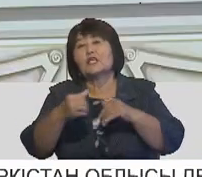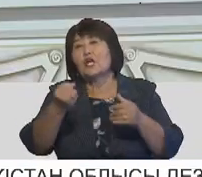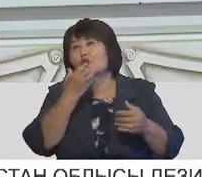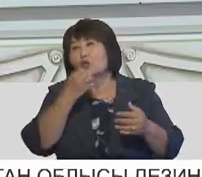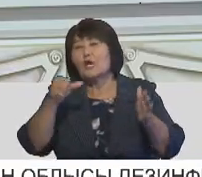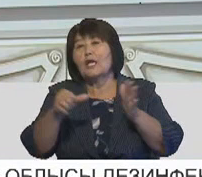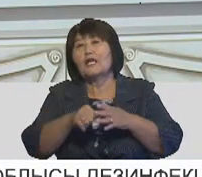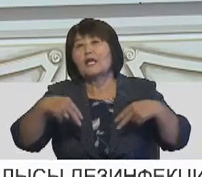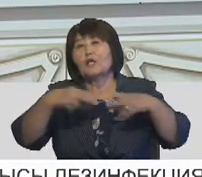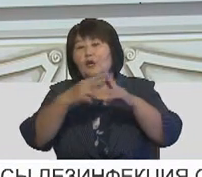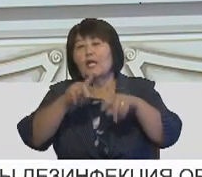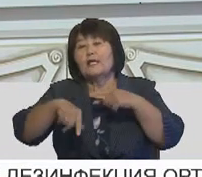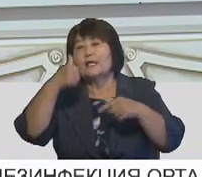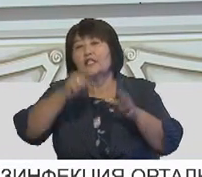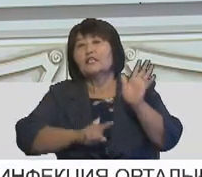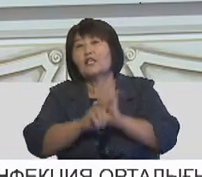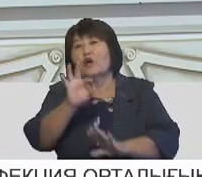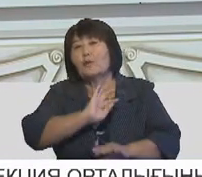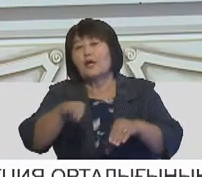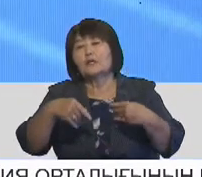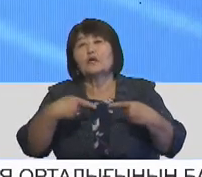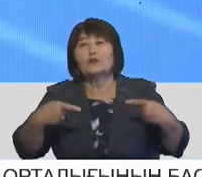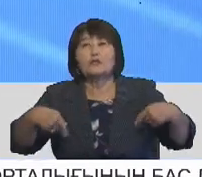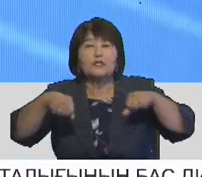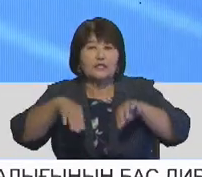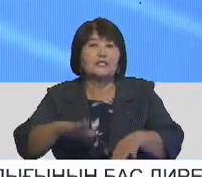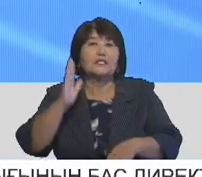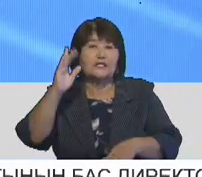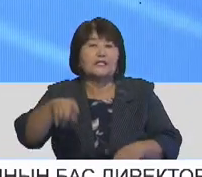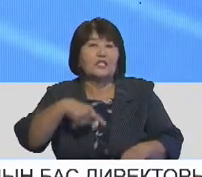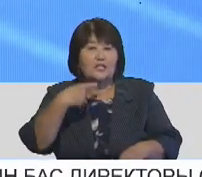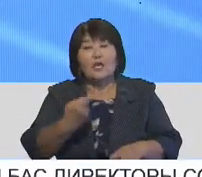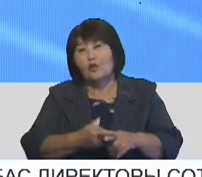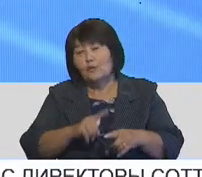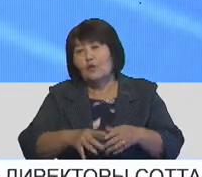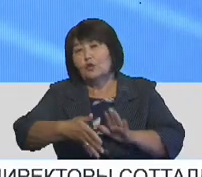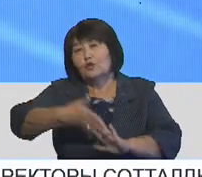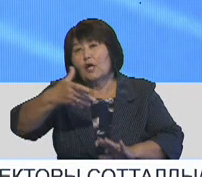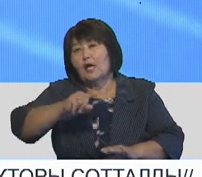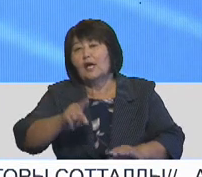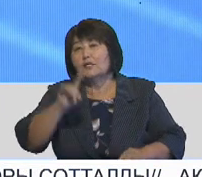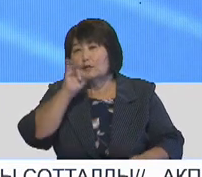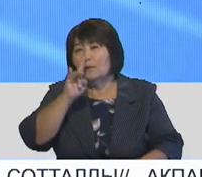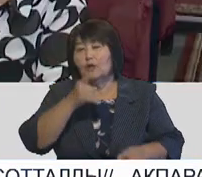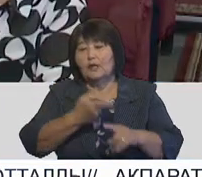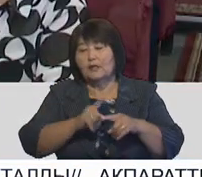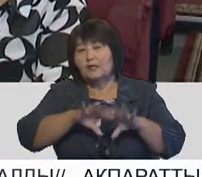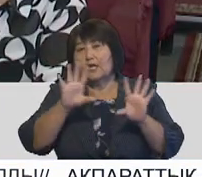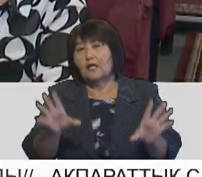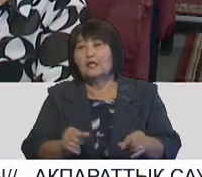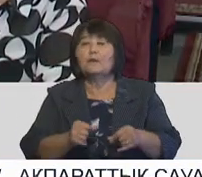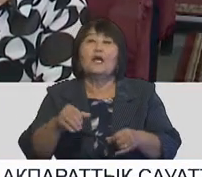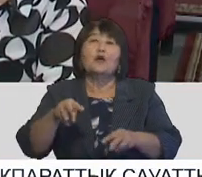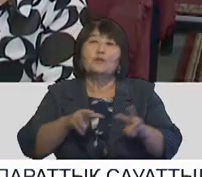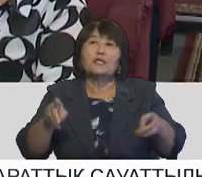электр орталығы келер жылы пайдалануға беріліп, түйткілдер түбегейлі шешілетінін жеткізді. Ал сұйытылған мұнай газ нарығын реформалары бойынша